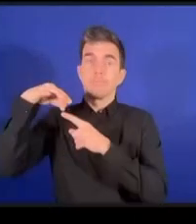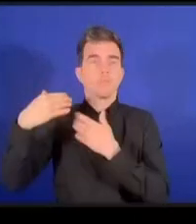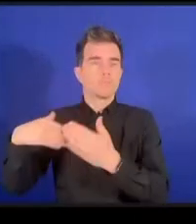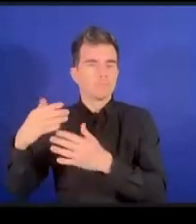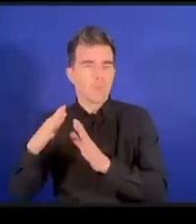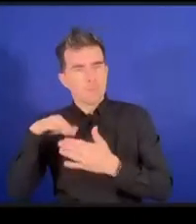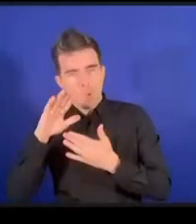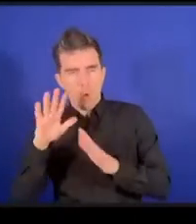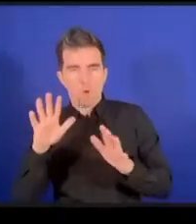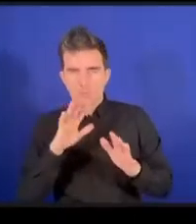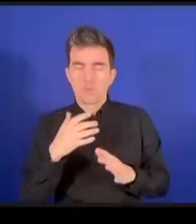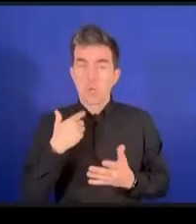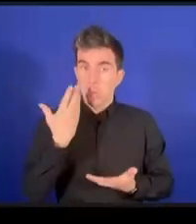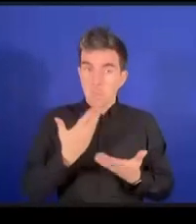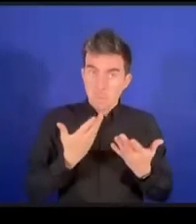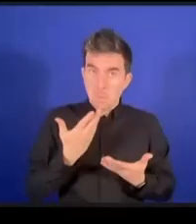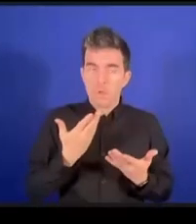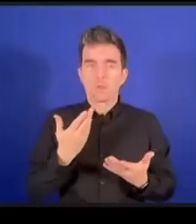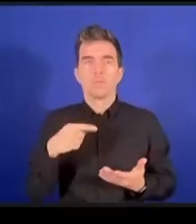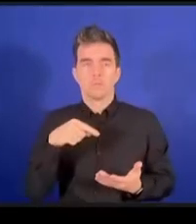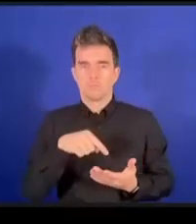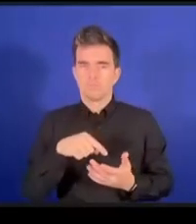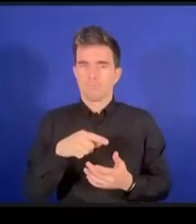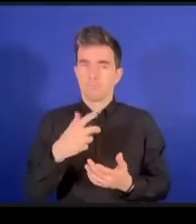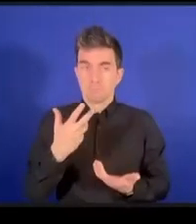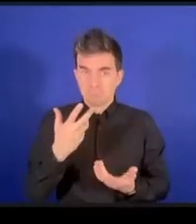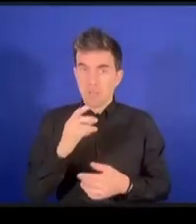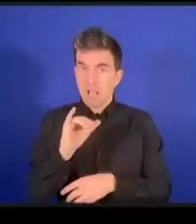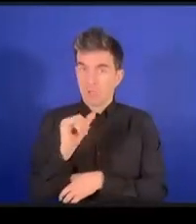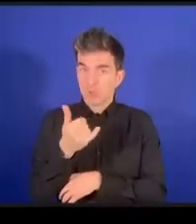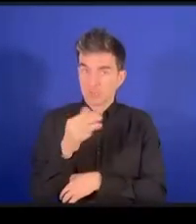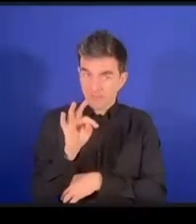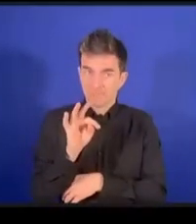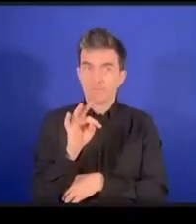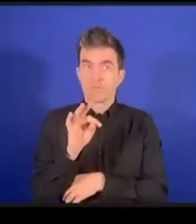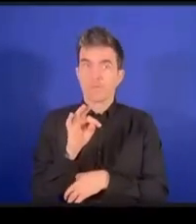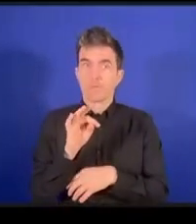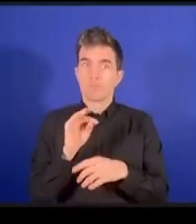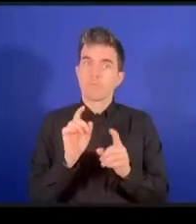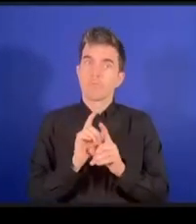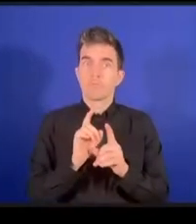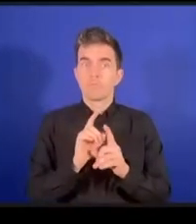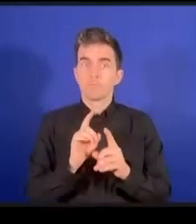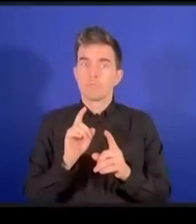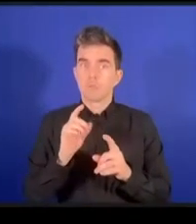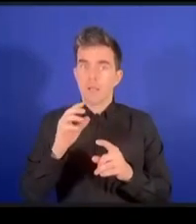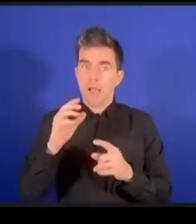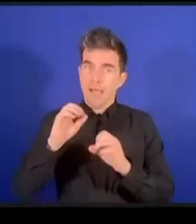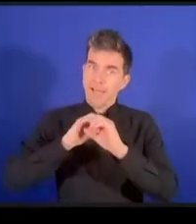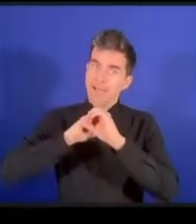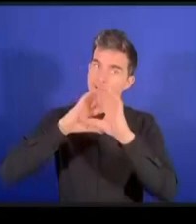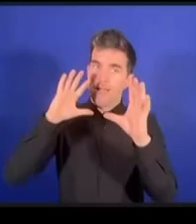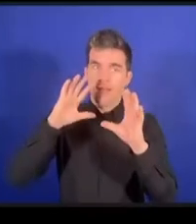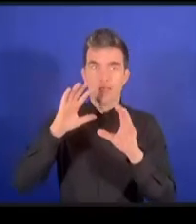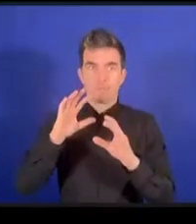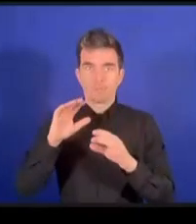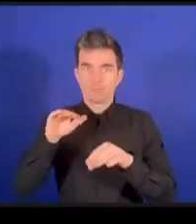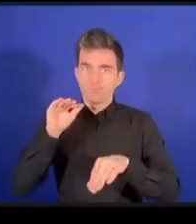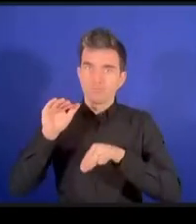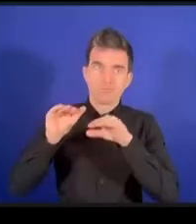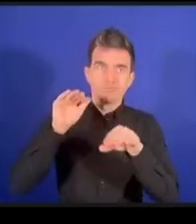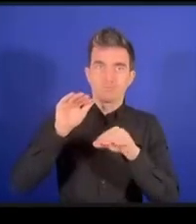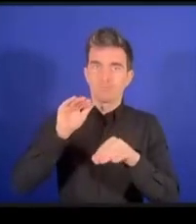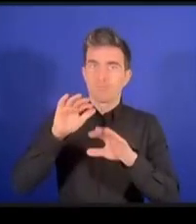что если АФ сократит свою роль своё